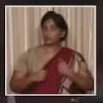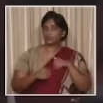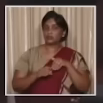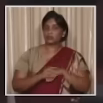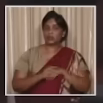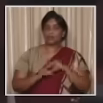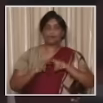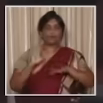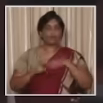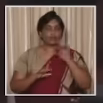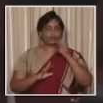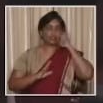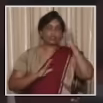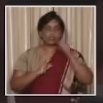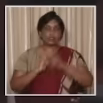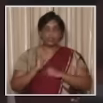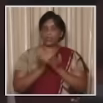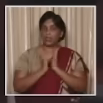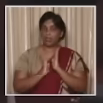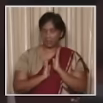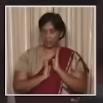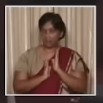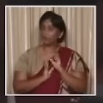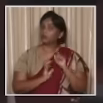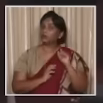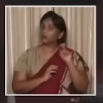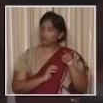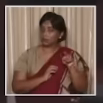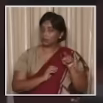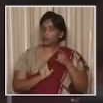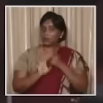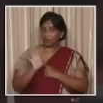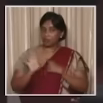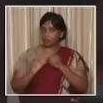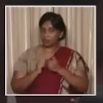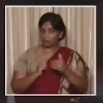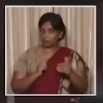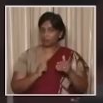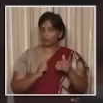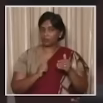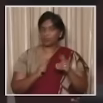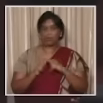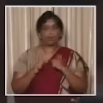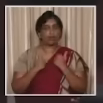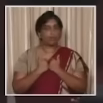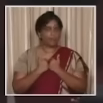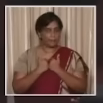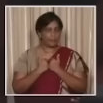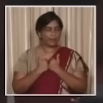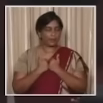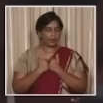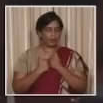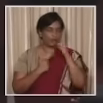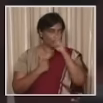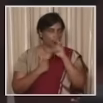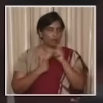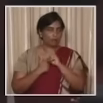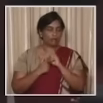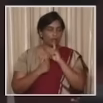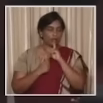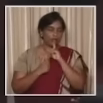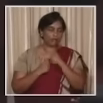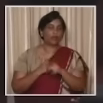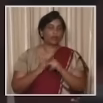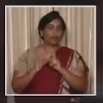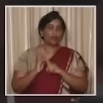දරුවේ ප්‍රංශය, ජපානය සහ ඉන්දියාව. එය මේ අවුරුද්දේ අප්‍රේල් මාසයේදී තමයි මේ ඔෆිෂල් ක්‍රෙඩිට්